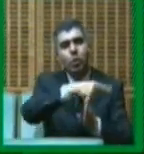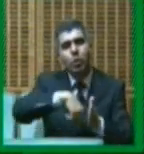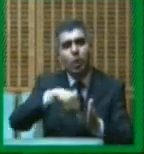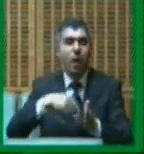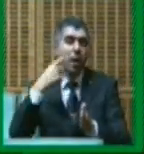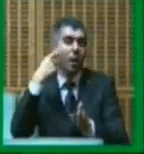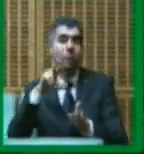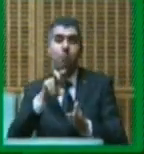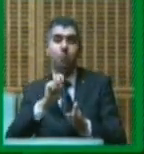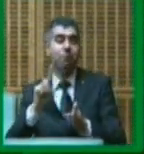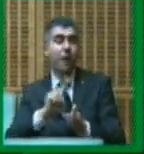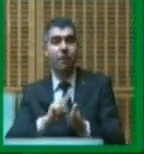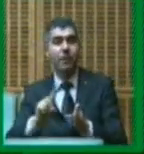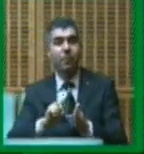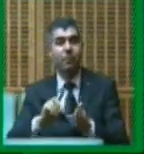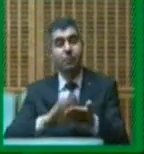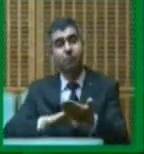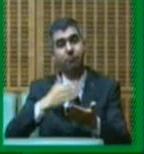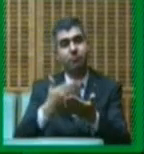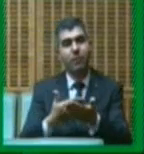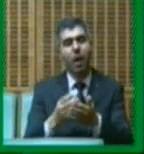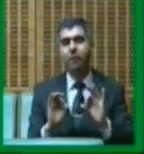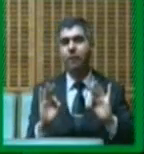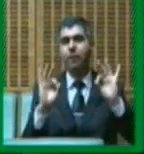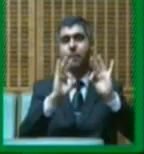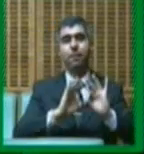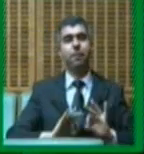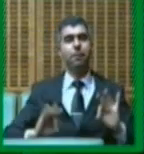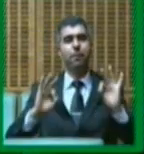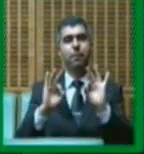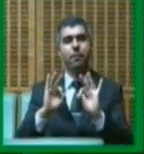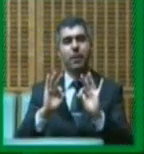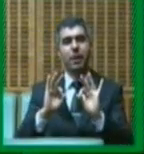معنيين بالأمر باش نقول فقط في كلمات وجيزة